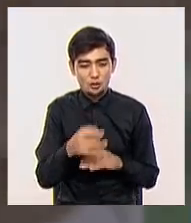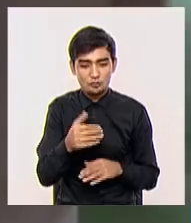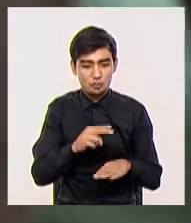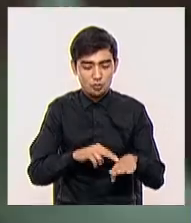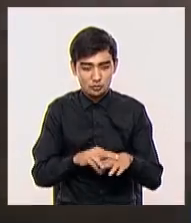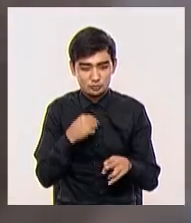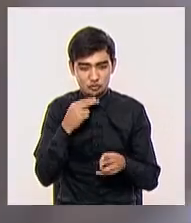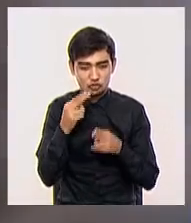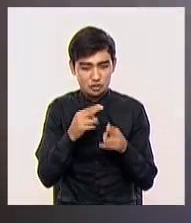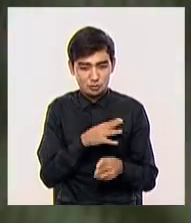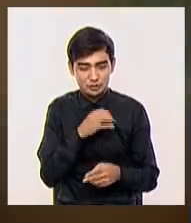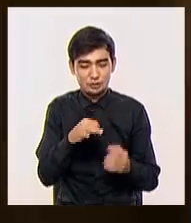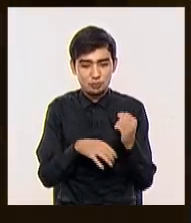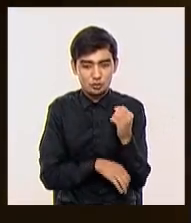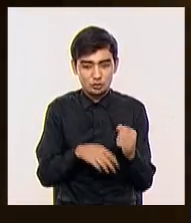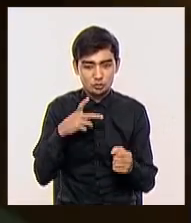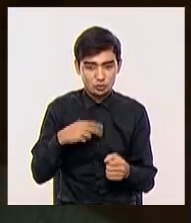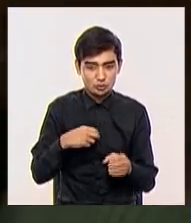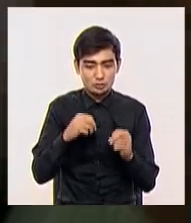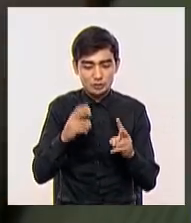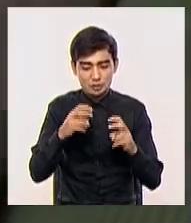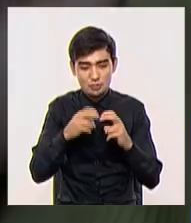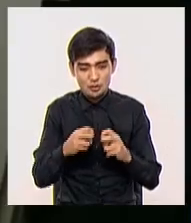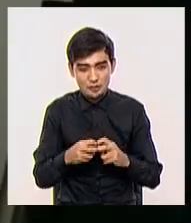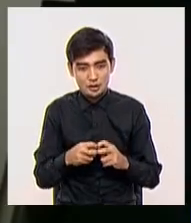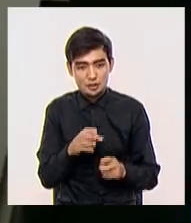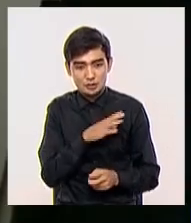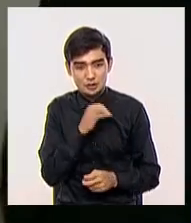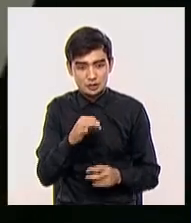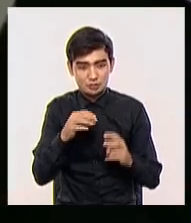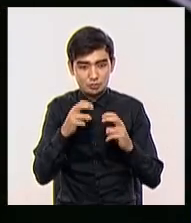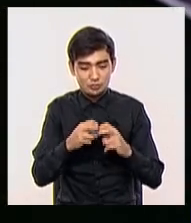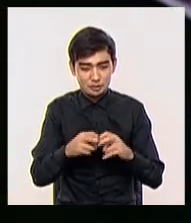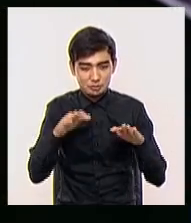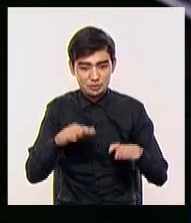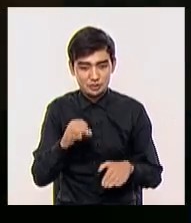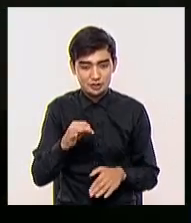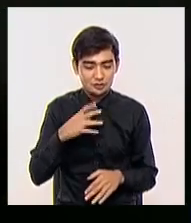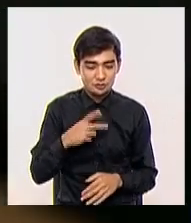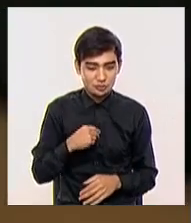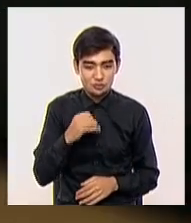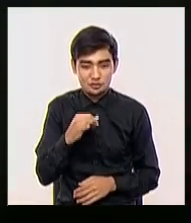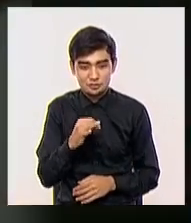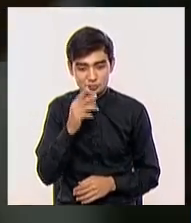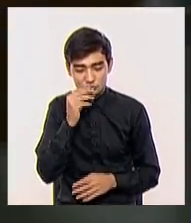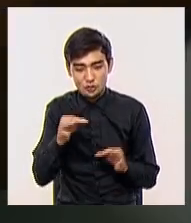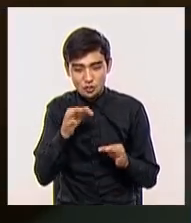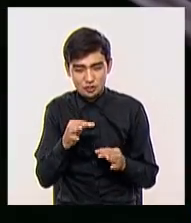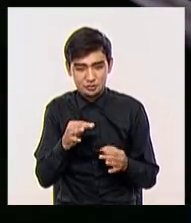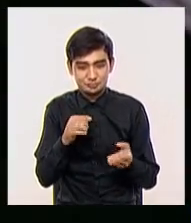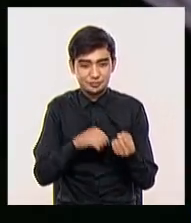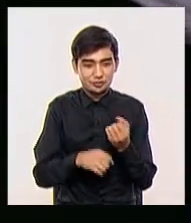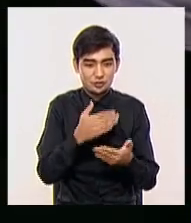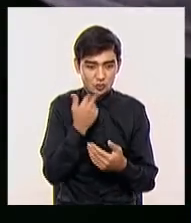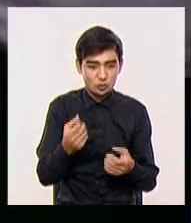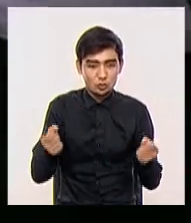бөлімшесіне арызданыпты. Артынша қызын арнайы тексеруден өткізген. Зерттеу нәтижесінде қыз бен ер адамның арасында жыныстық қатынастың